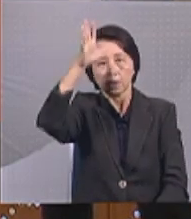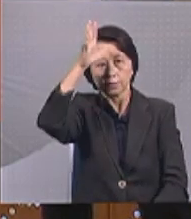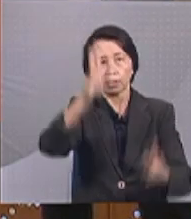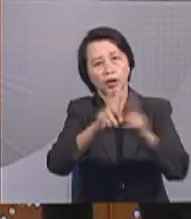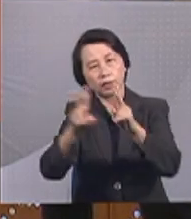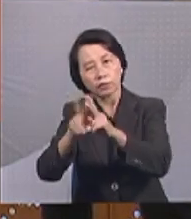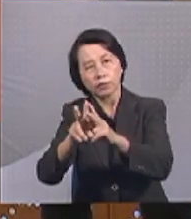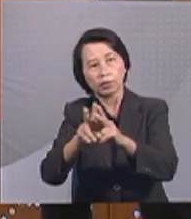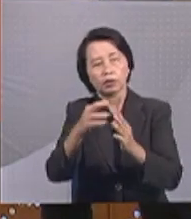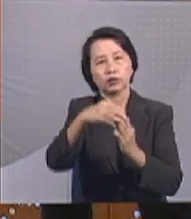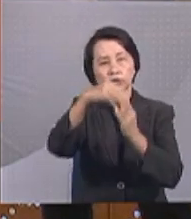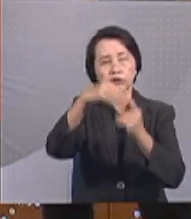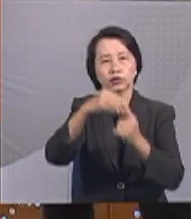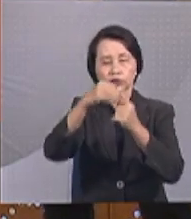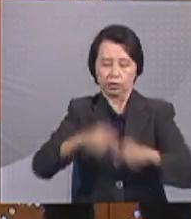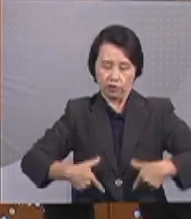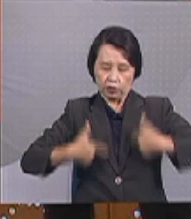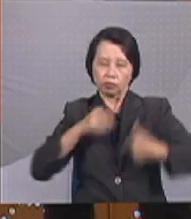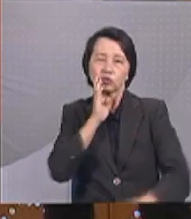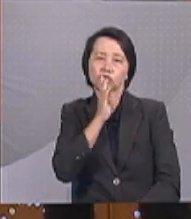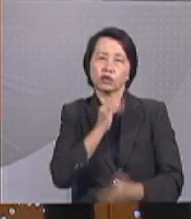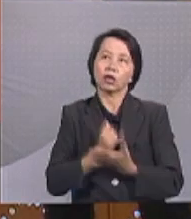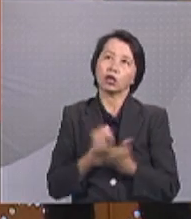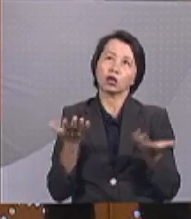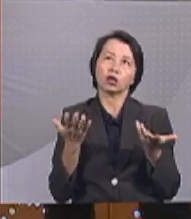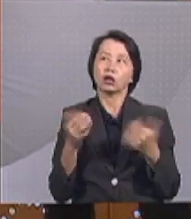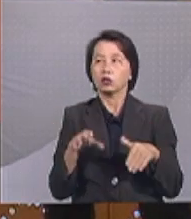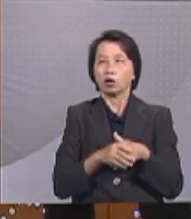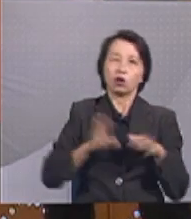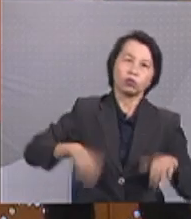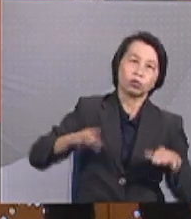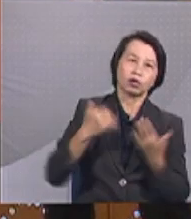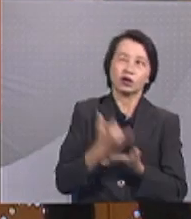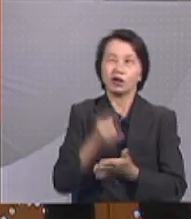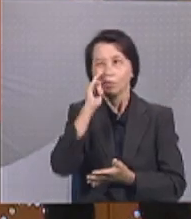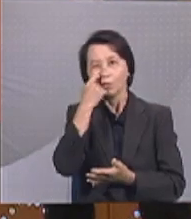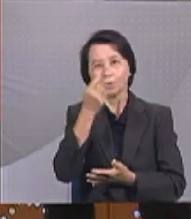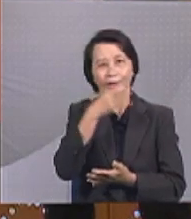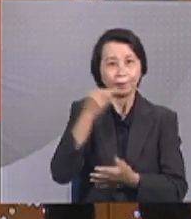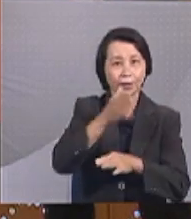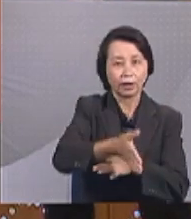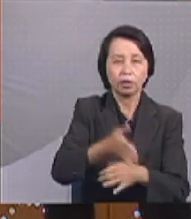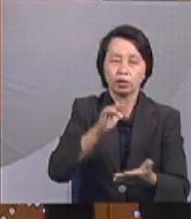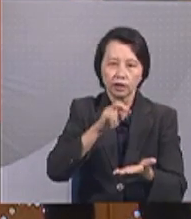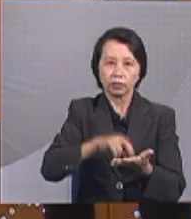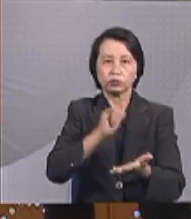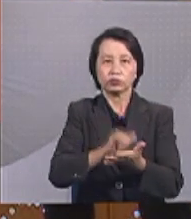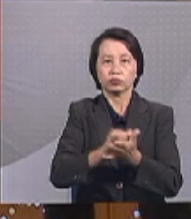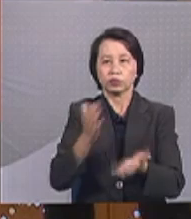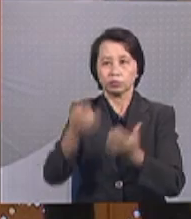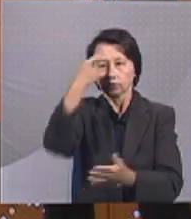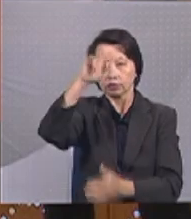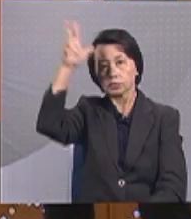kampung halaman, terutamanya mereka yang hidup bujang dan duduk seorang tiada pasangan. Jadi situasi ini juga mungkin satu petanda untuk kerajaan